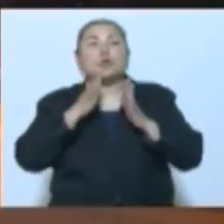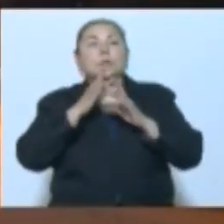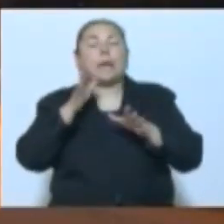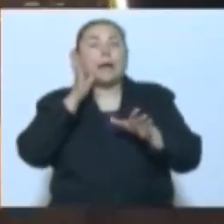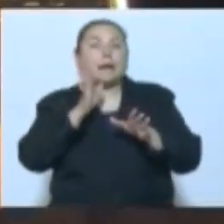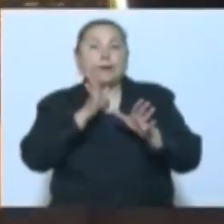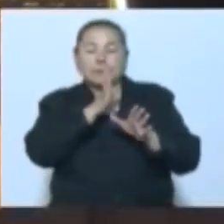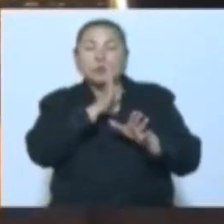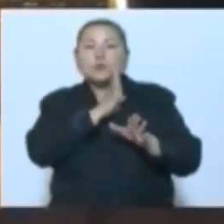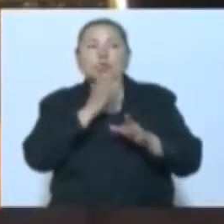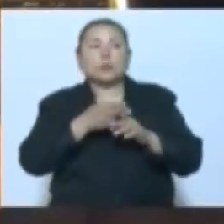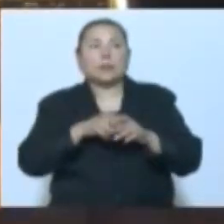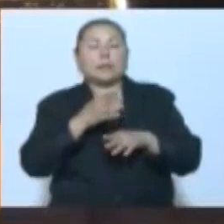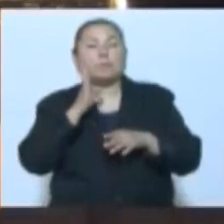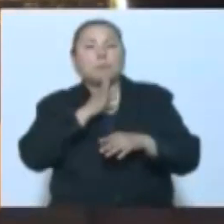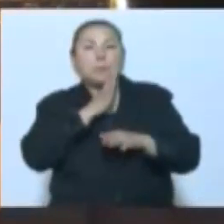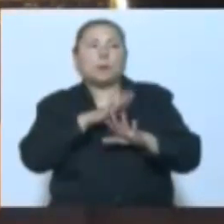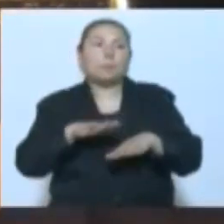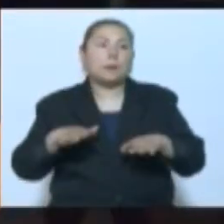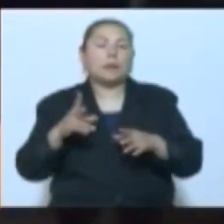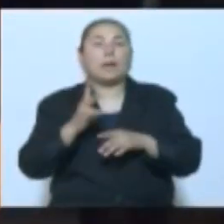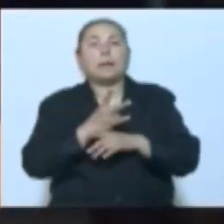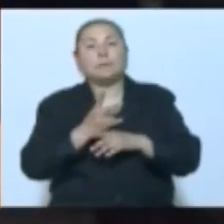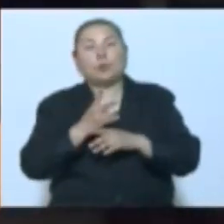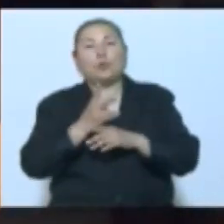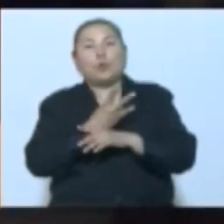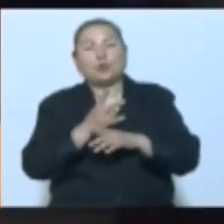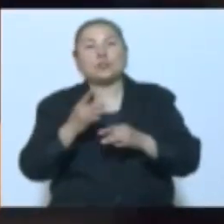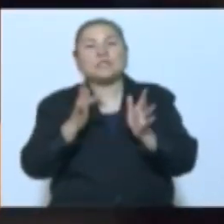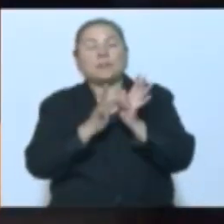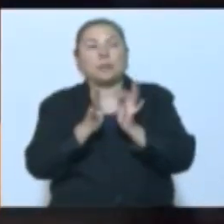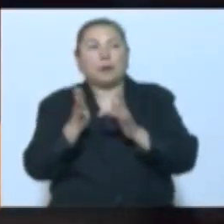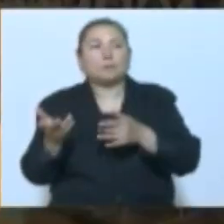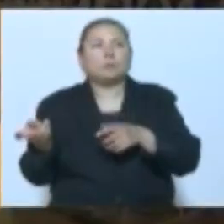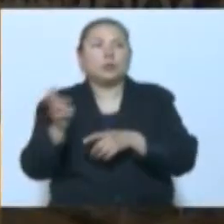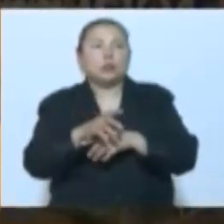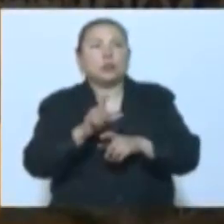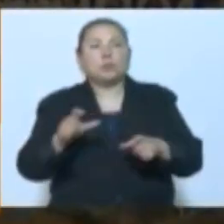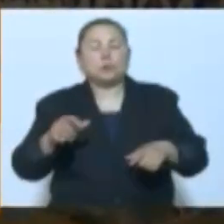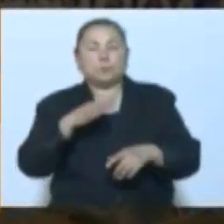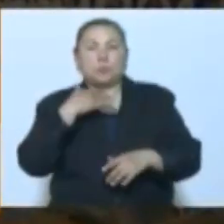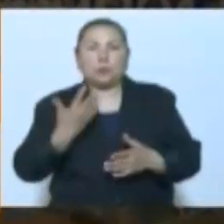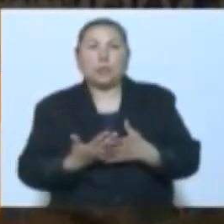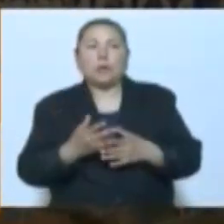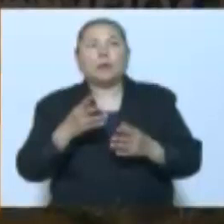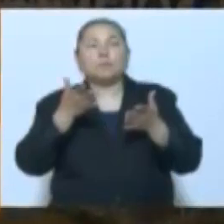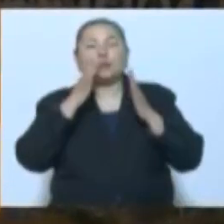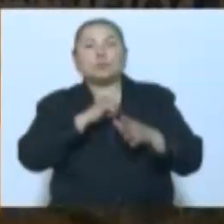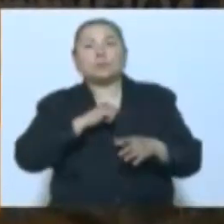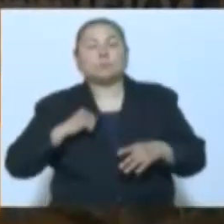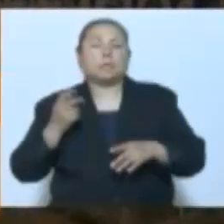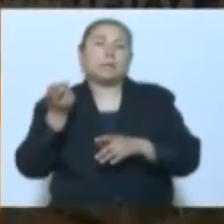да келді. Құлшылық үйіне келген аналар балаларына қадір түнінің қасиеті туралы әсерлі әңгімелерді тыңдатты. Бүгін мешітке мен өзім